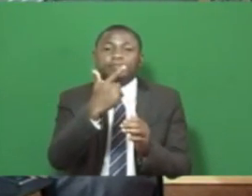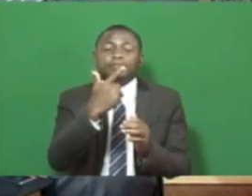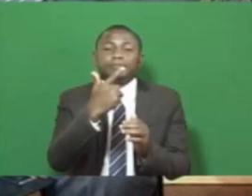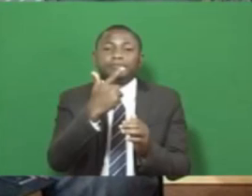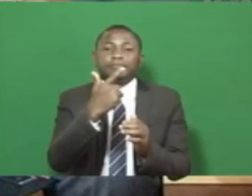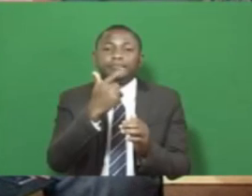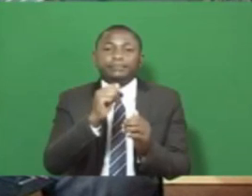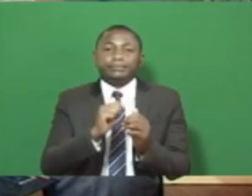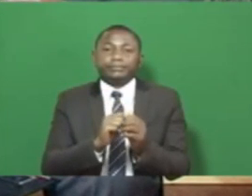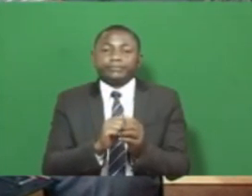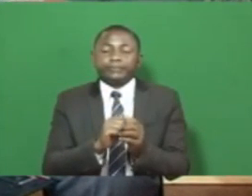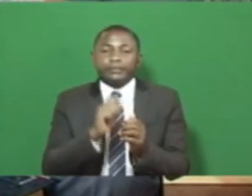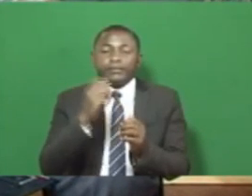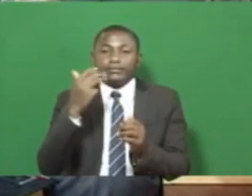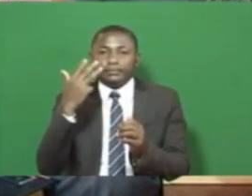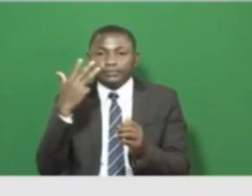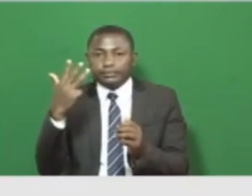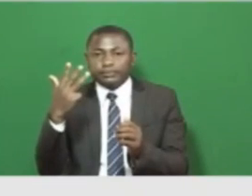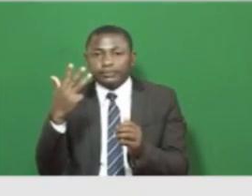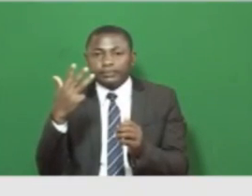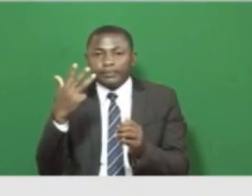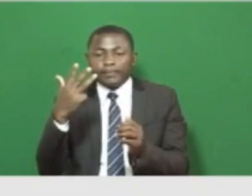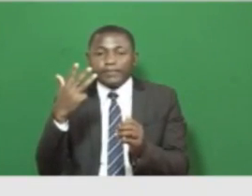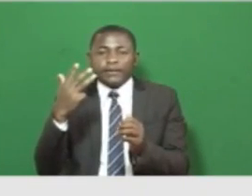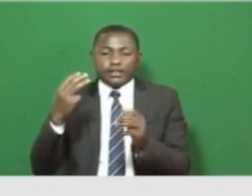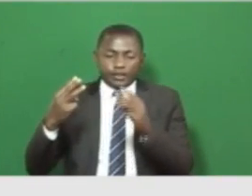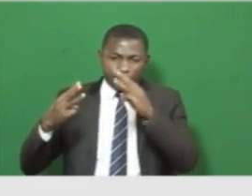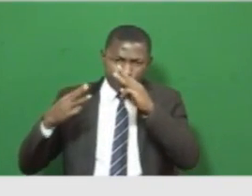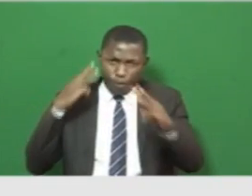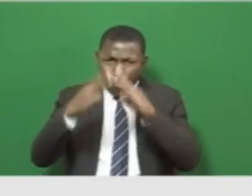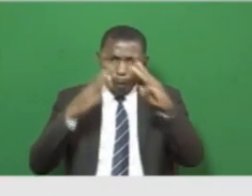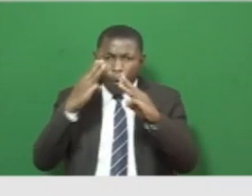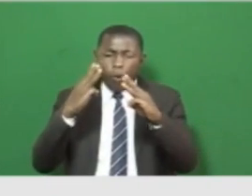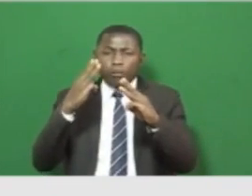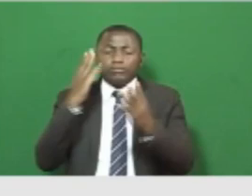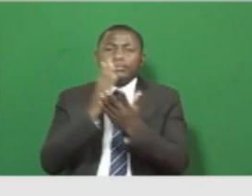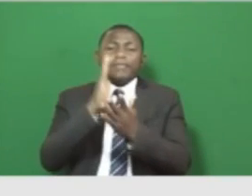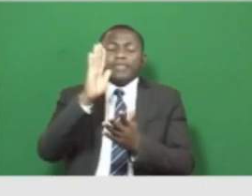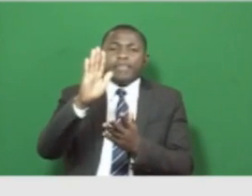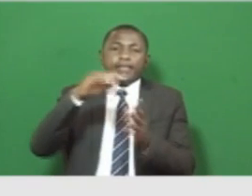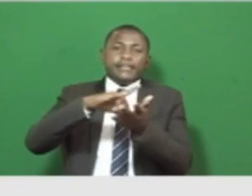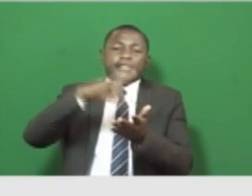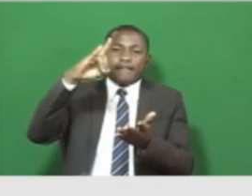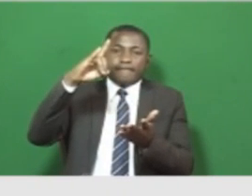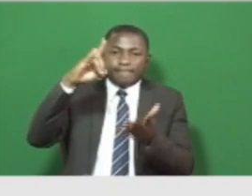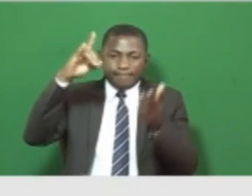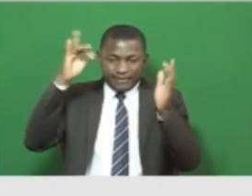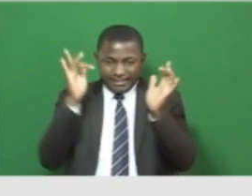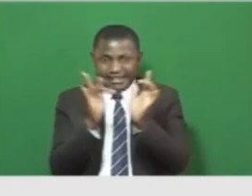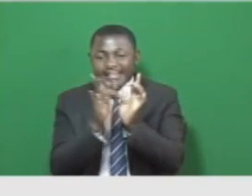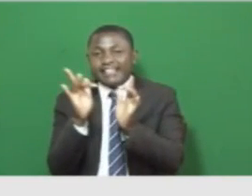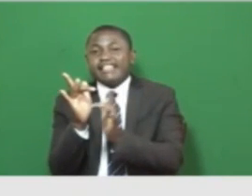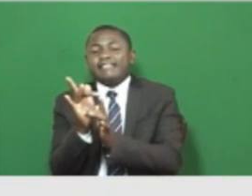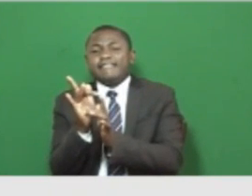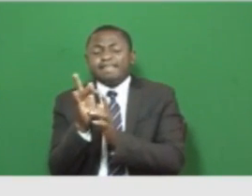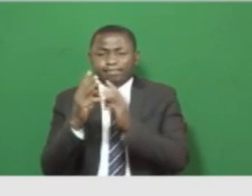kubva pavhesi ya 7, kusvika pavhesi ya 9. Zvino kurwa kwakavapo kudenga.